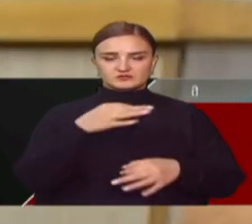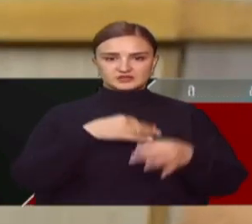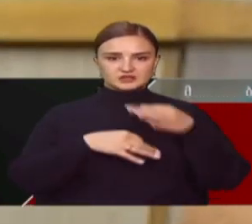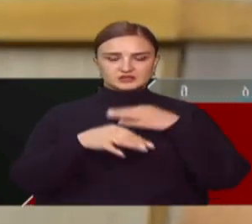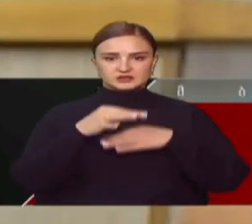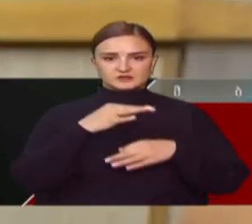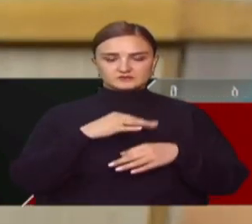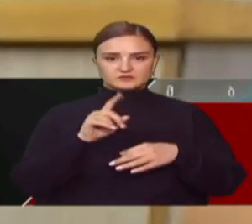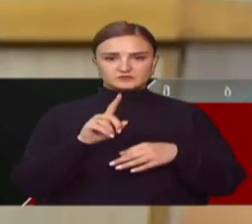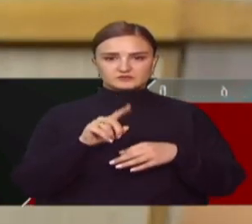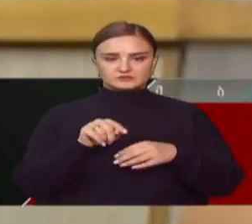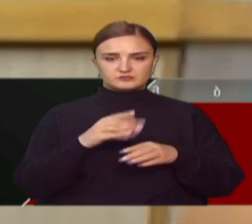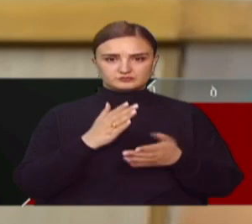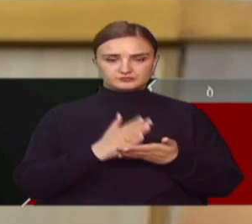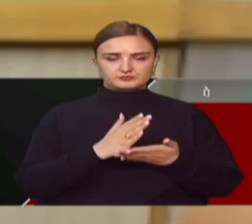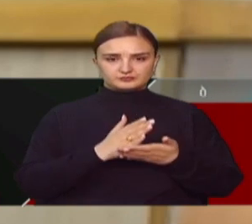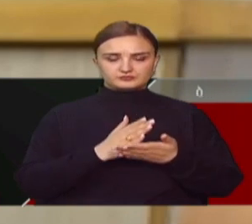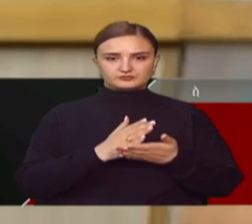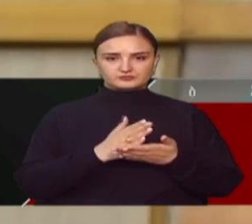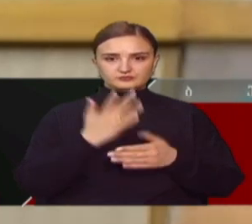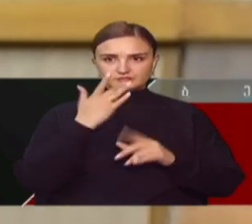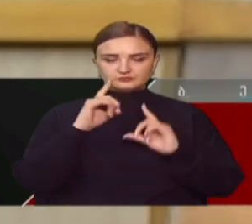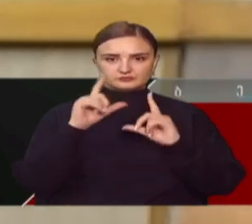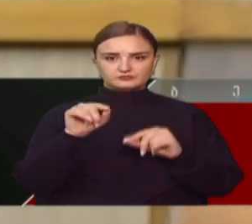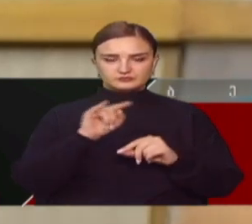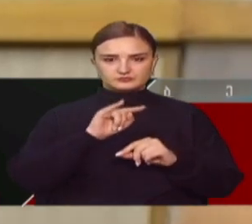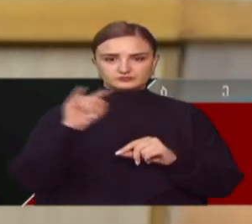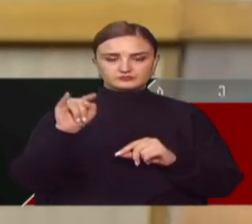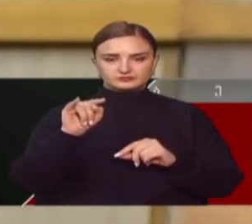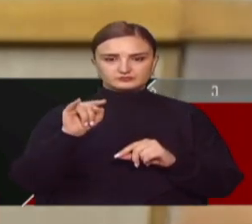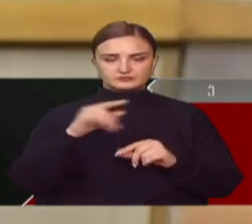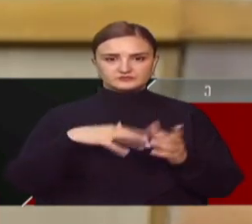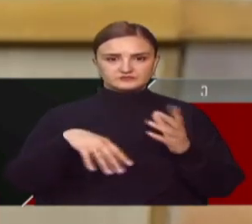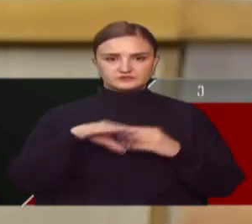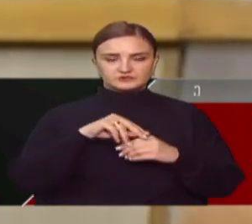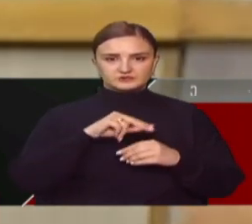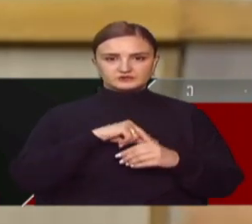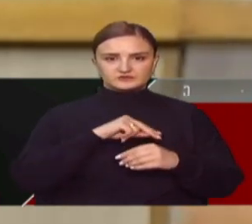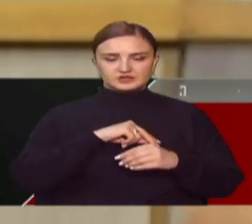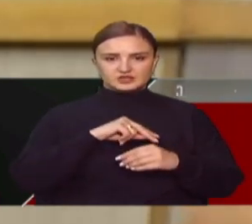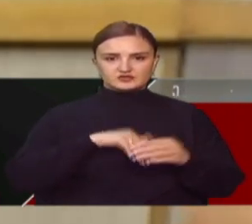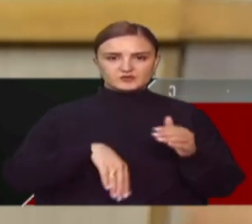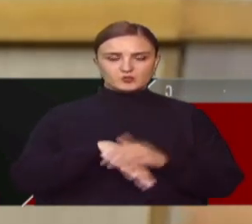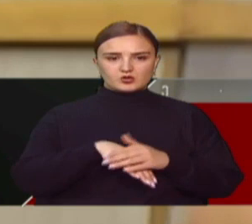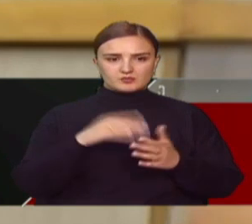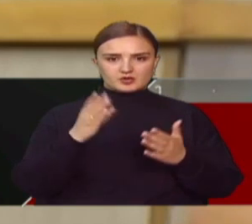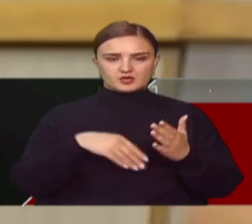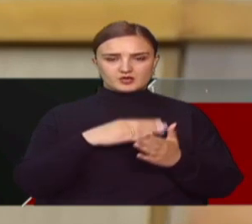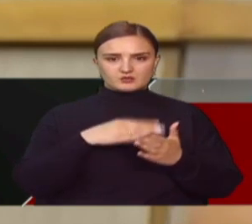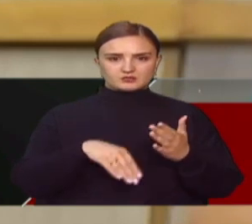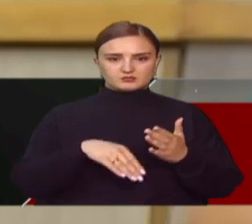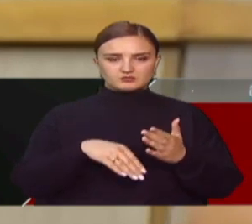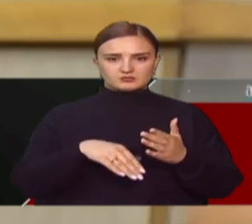გავა, ფრენები არის, ანუ საზღვარგარეთ, რა თქმა უნდა, არავინ არ გავა, ყველა შვებულებები გაუქმეს,